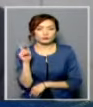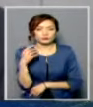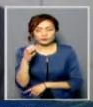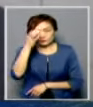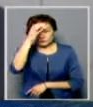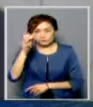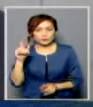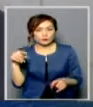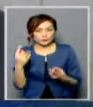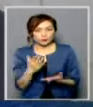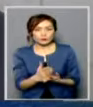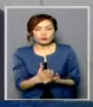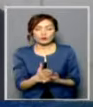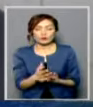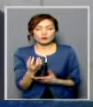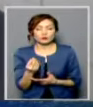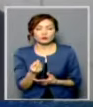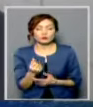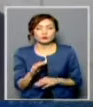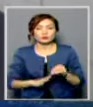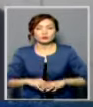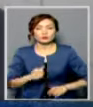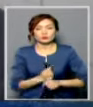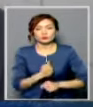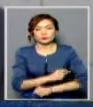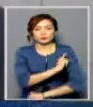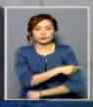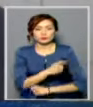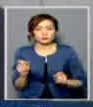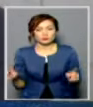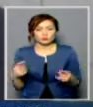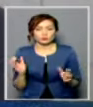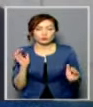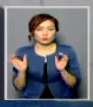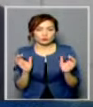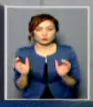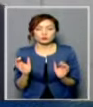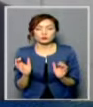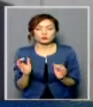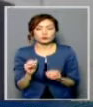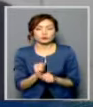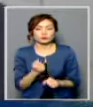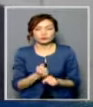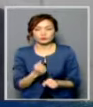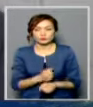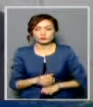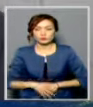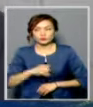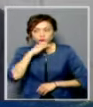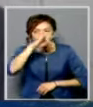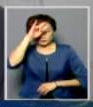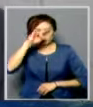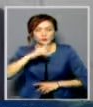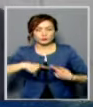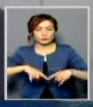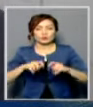ғылымы дамыған, өзі жаңағы методика жағынан мықты дамыған университеттердің алтауына осы Қазақстанда